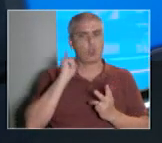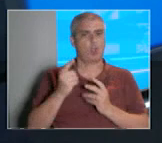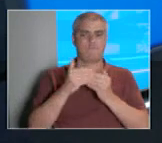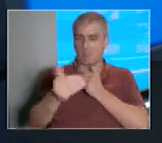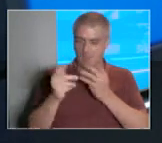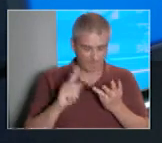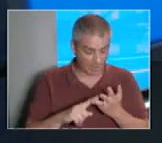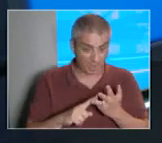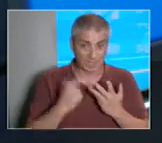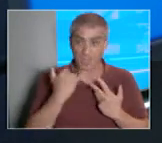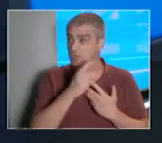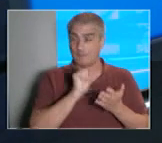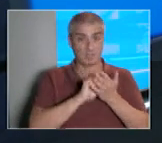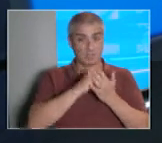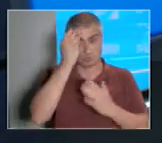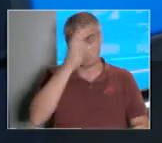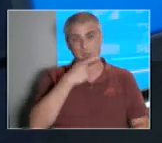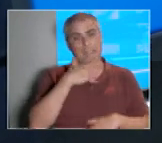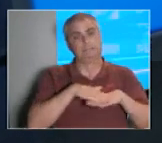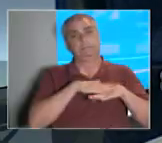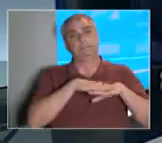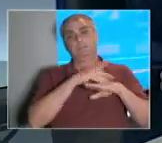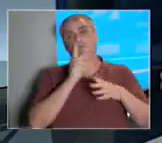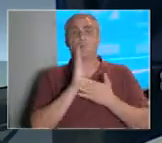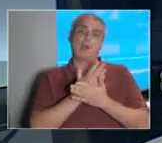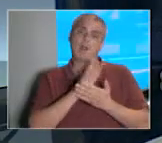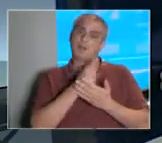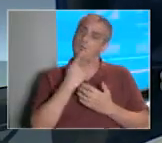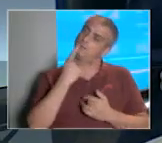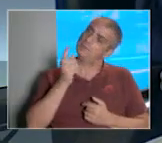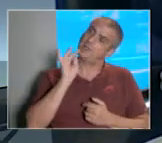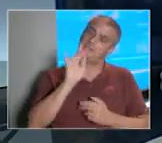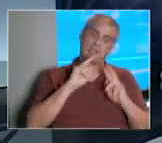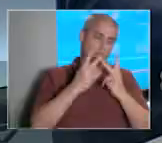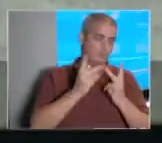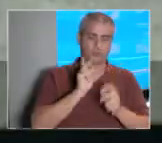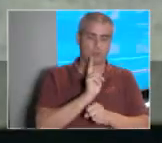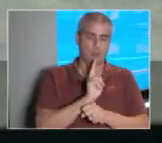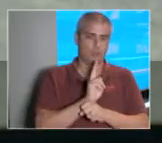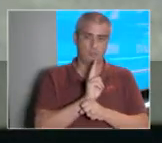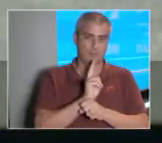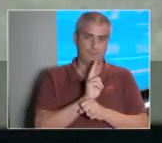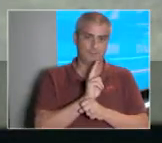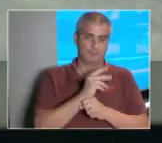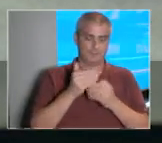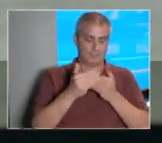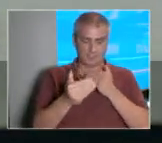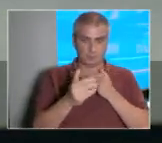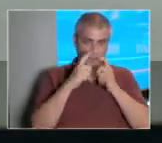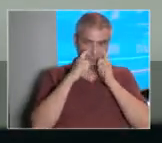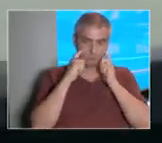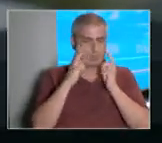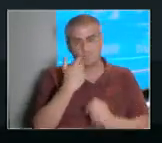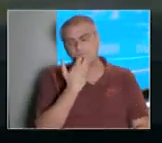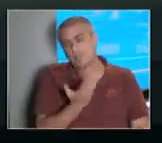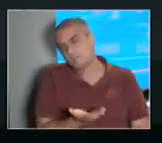מרחק, שהיום עיתון המודיע מתנצל על זה שהוא הכליל כשהוא דיבר נגד קבוצות שלא שומרות על ריחוק ועל מסכות. מה